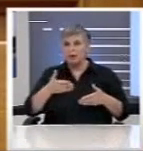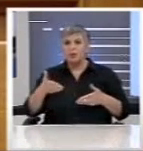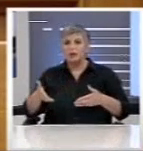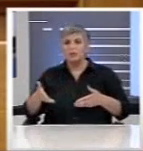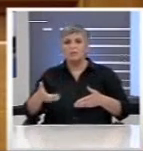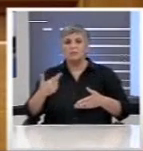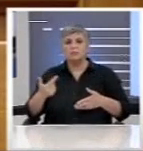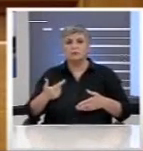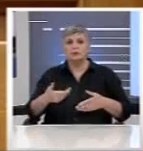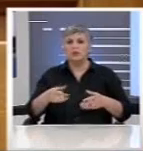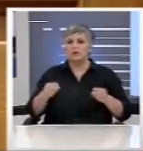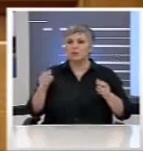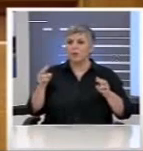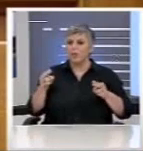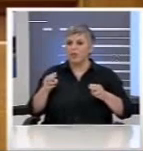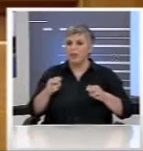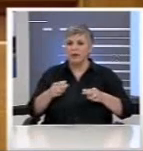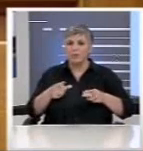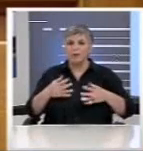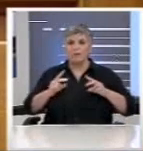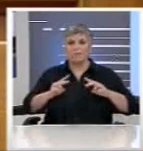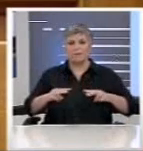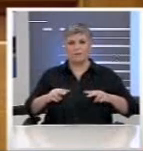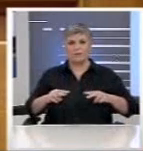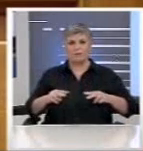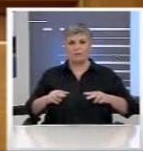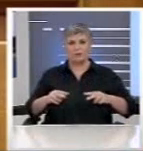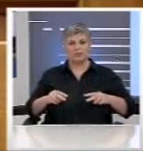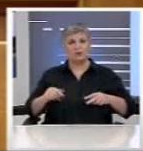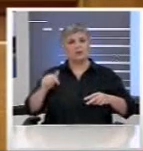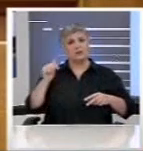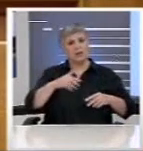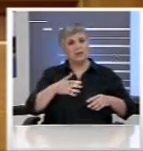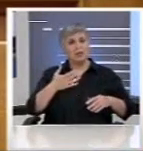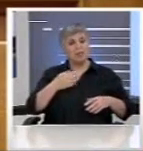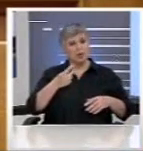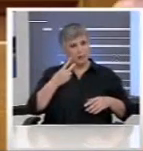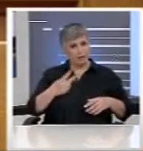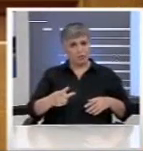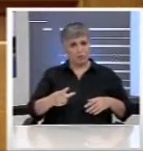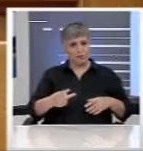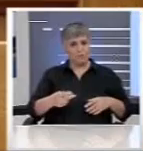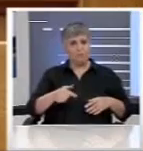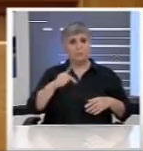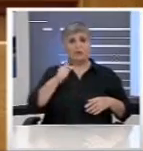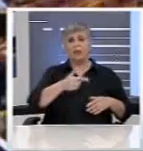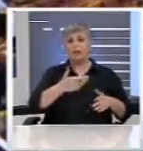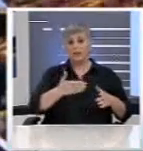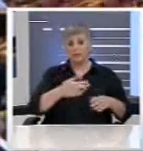βαθμό και από το γεγονός ότι εσείς, αν προσθέσουμε τις δύο περιόδους Παπανδρέου και του κ.